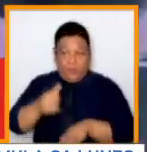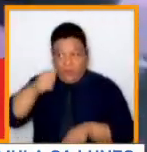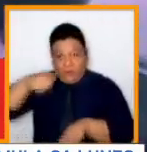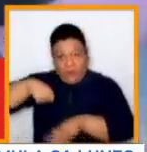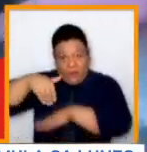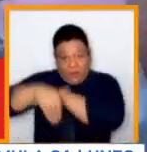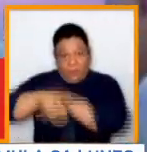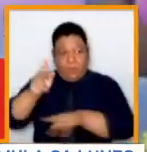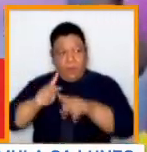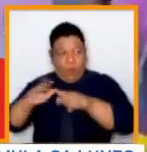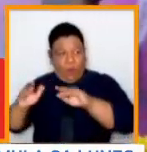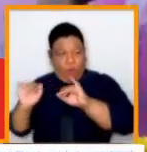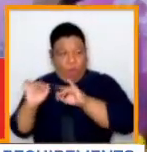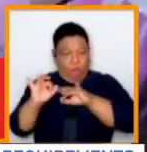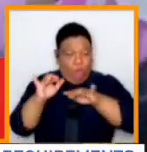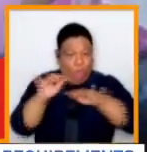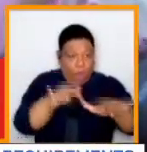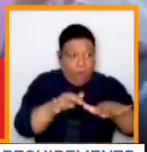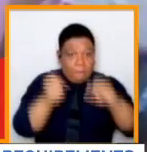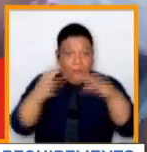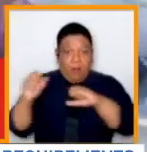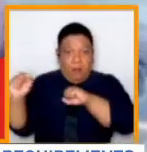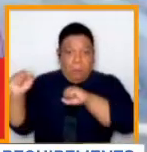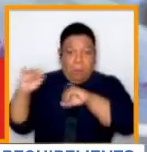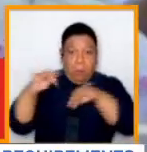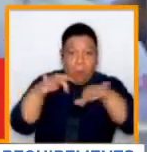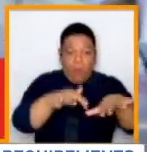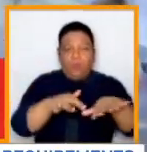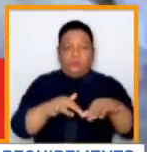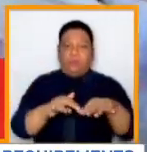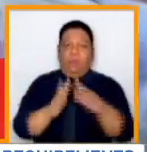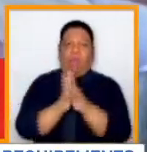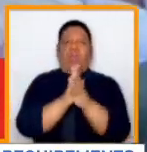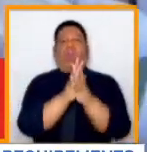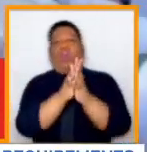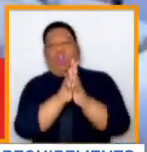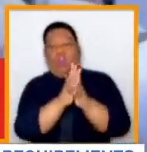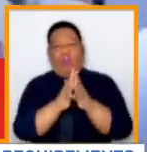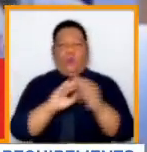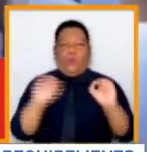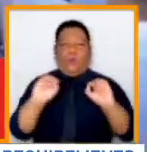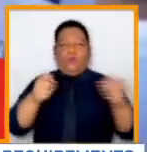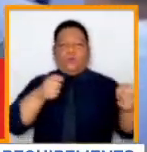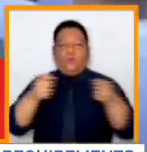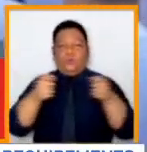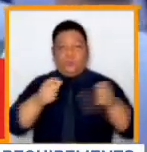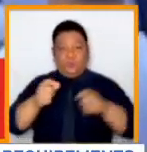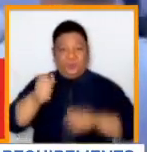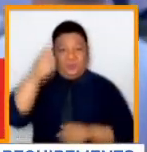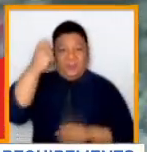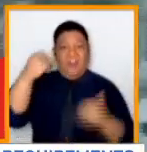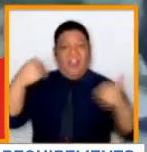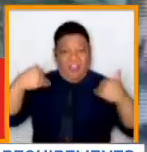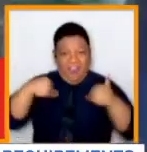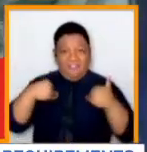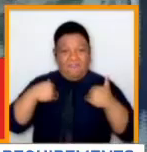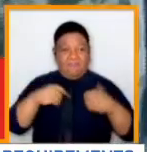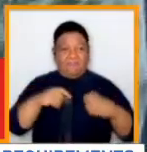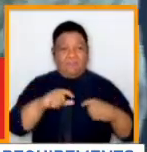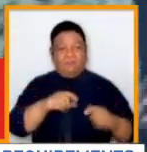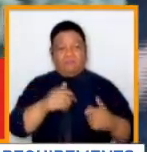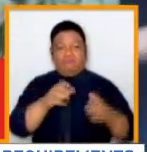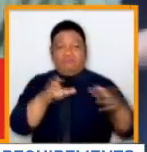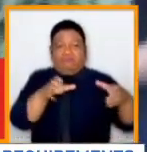na kontrol ang mga tao at nagkadikit-dikit na. Ito'y kahit pa mayroong mga tauhan ng Task Force Disiplina,